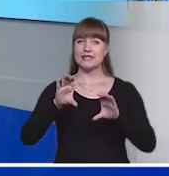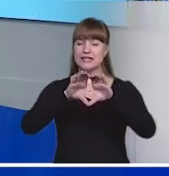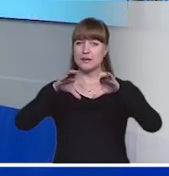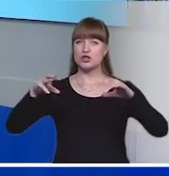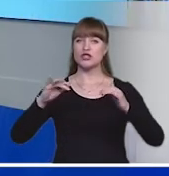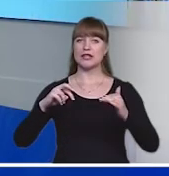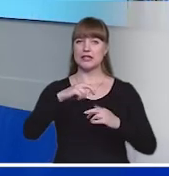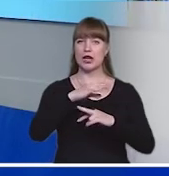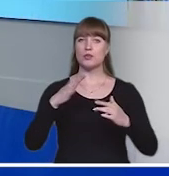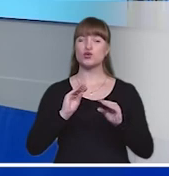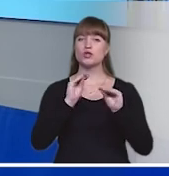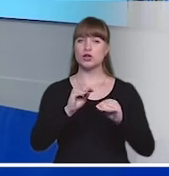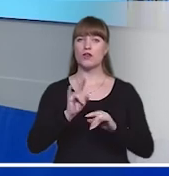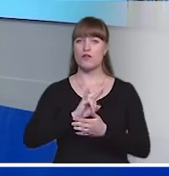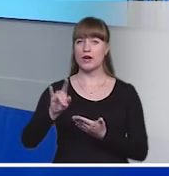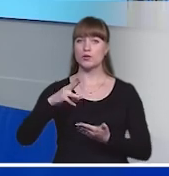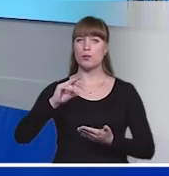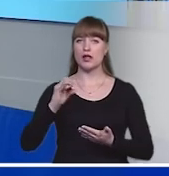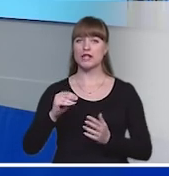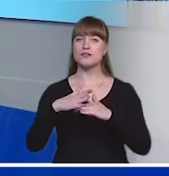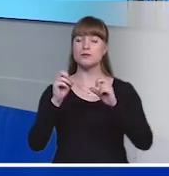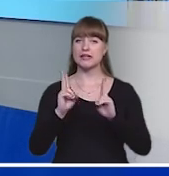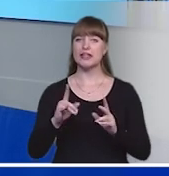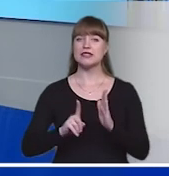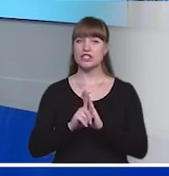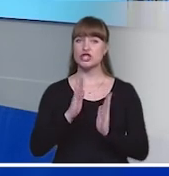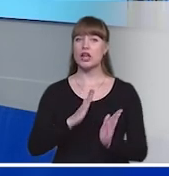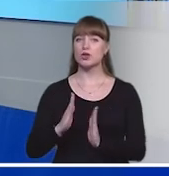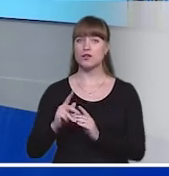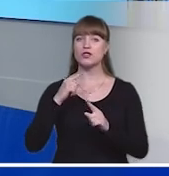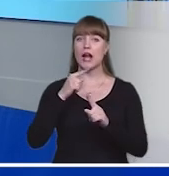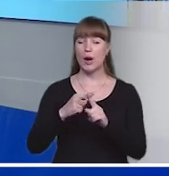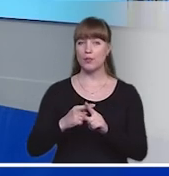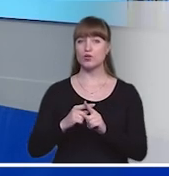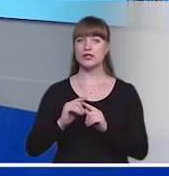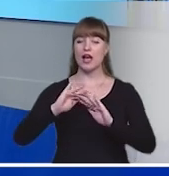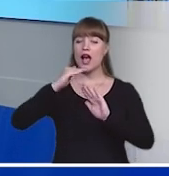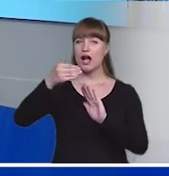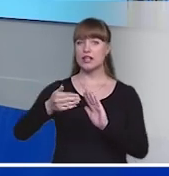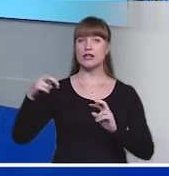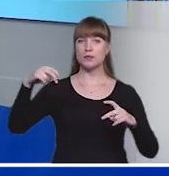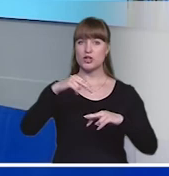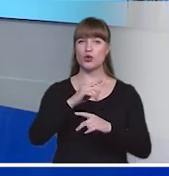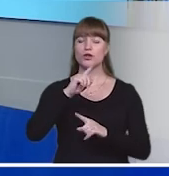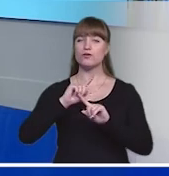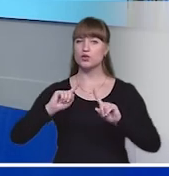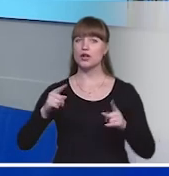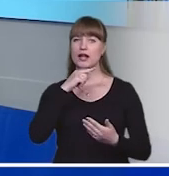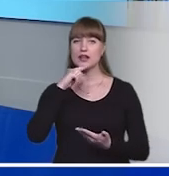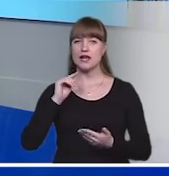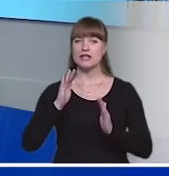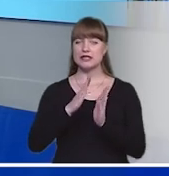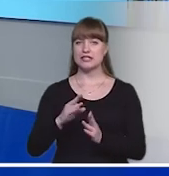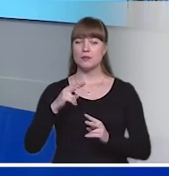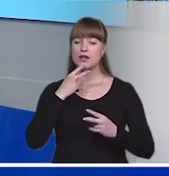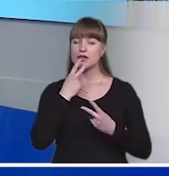Телескопические трапы уже установлены в аэропорту Платов. Специалисты начинают их налаживать. О плюсах крытых переходов и уникальной для России системы досмотра